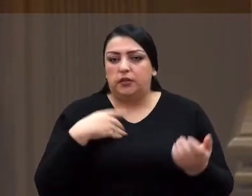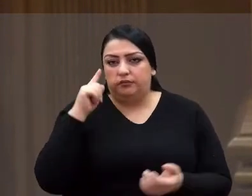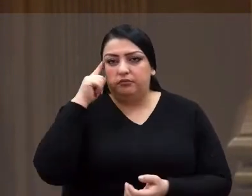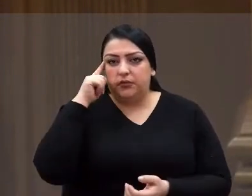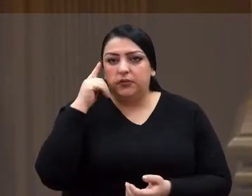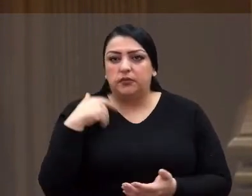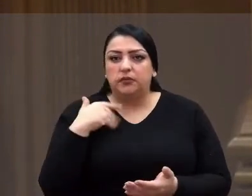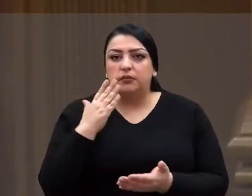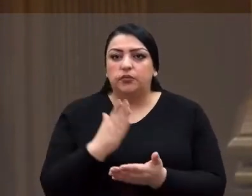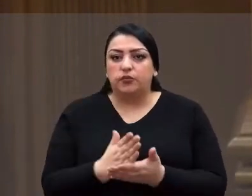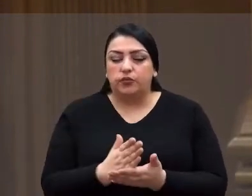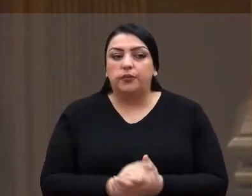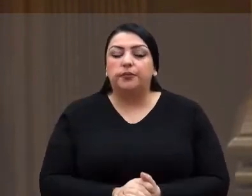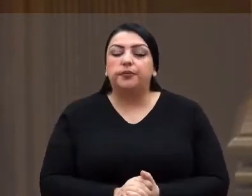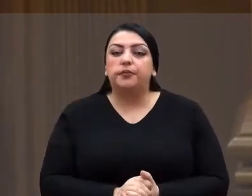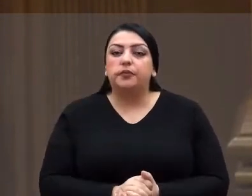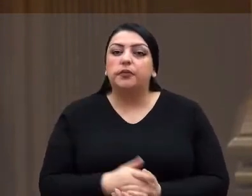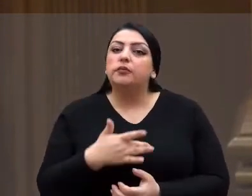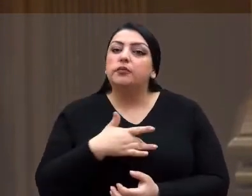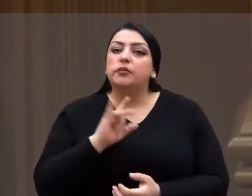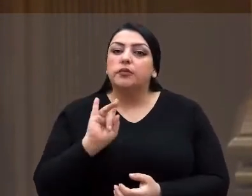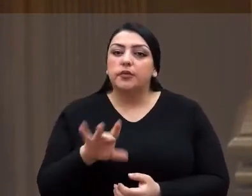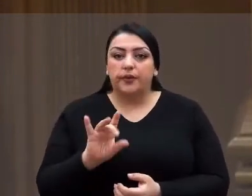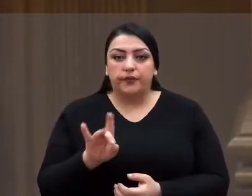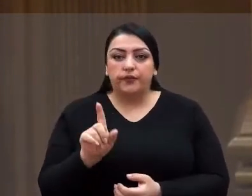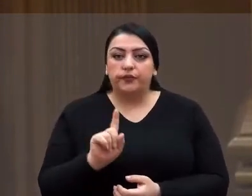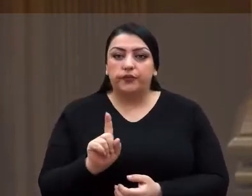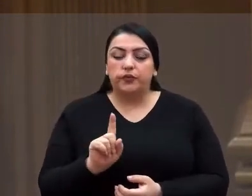և ցավոք դրանք